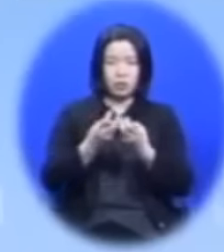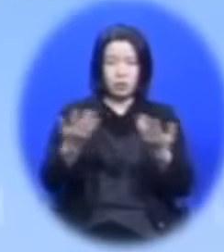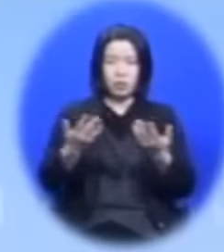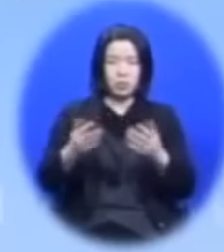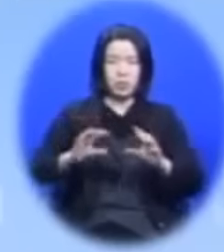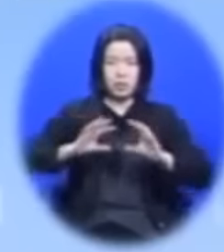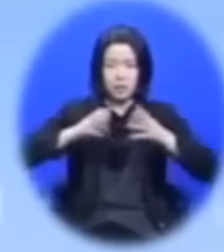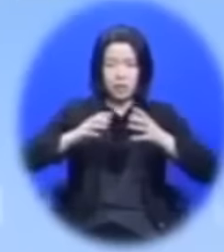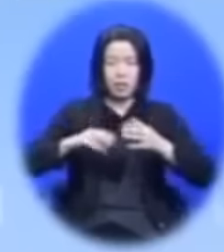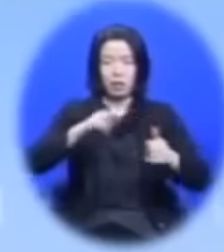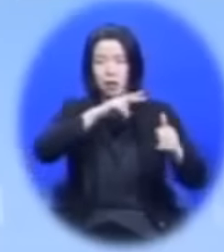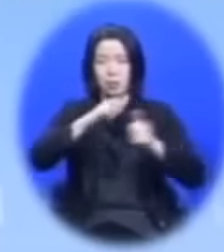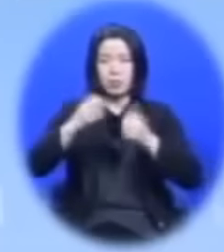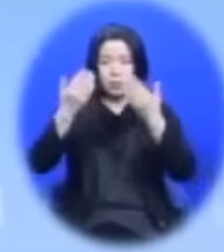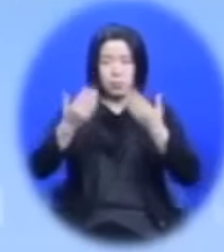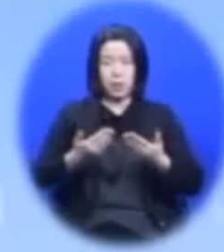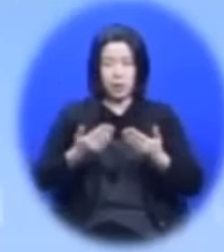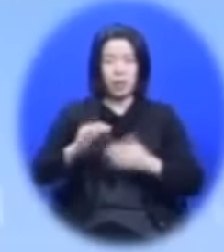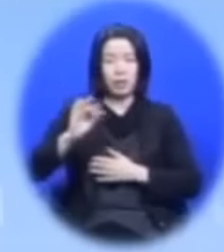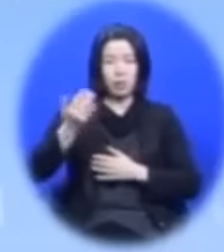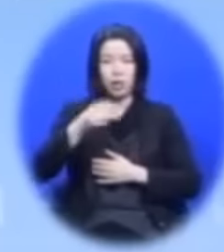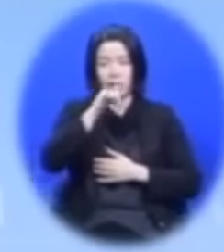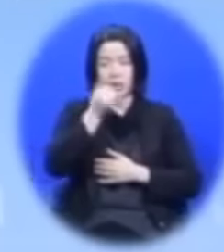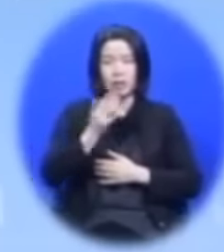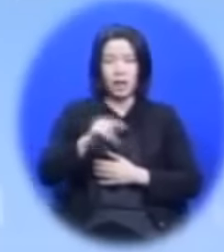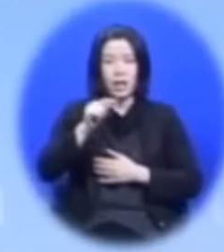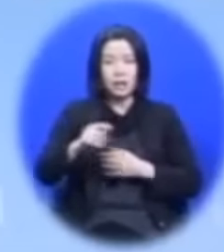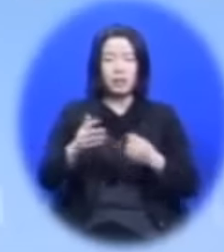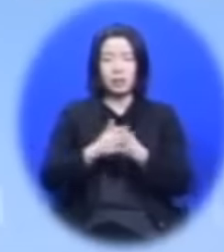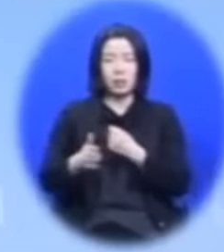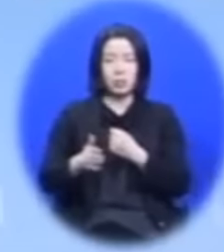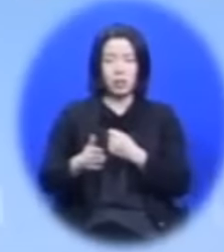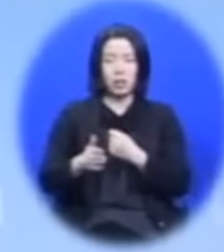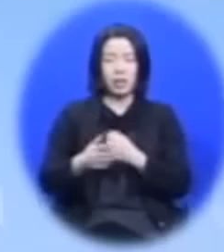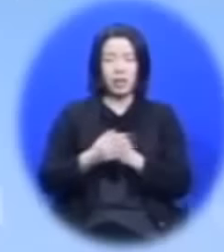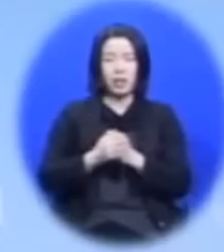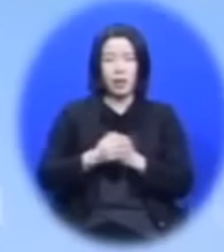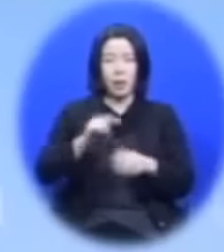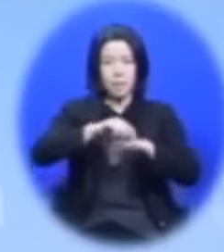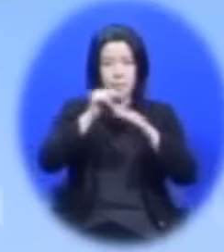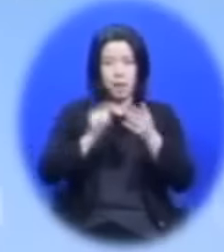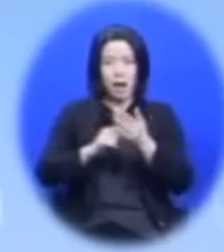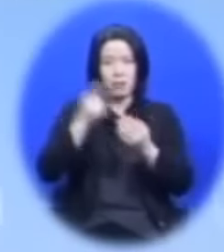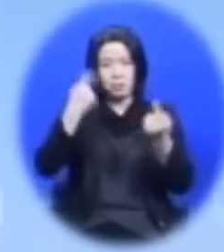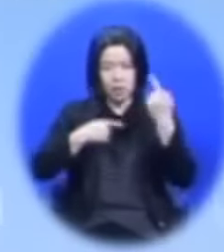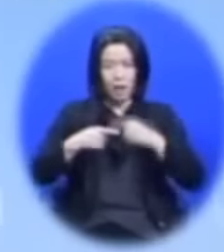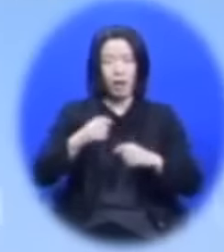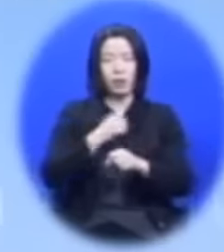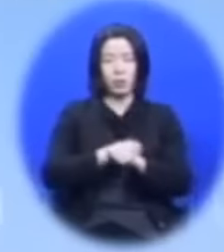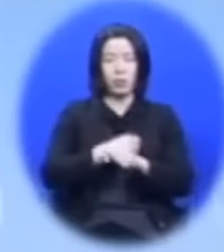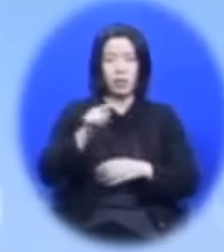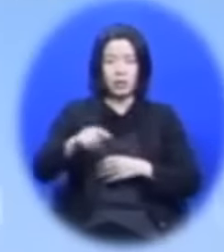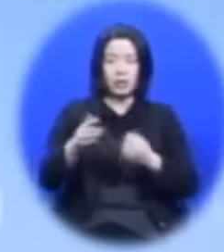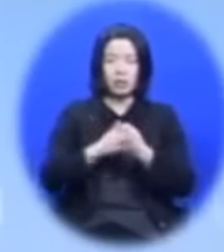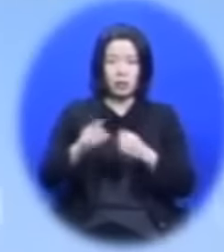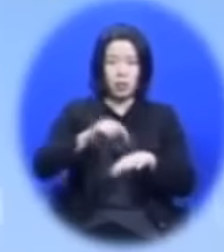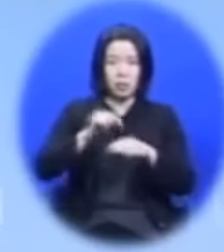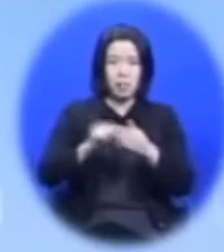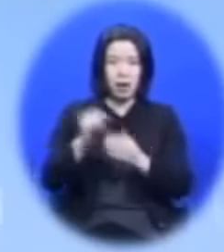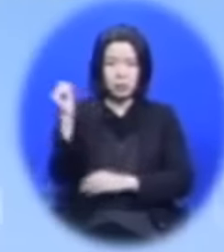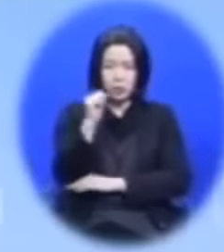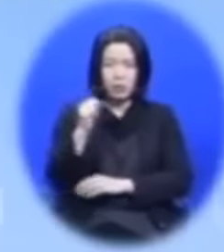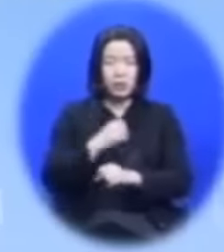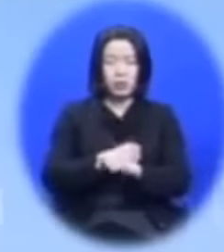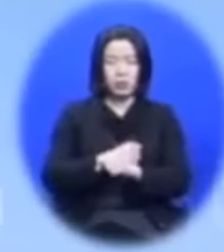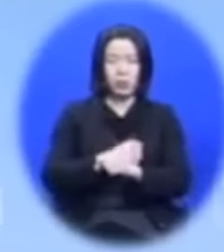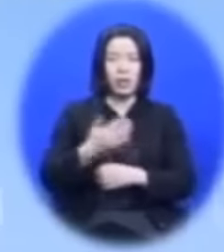미움을 당하게 돼 있는 것인데 그것 때문에 괜히 마음 상하고 그것 때문에 마음 흔들리고